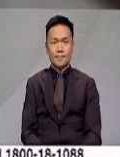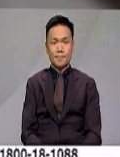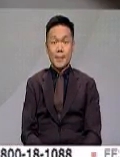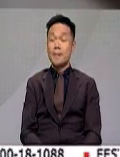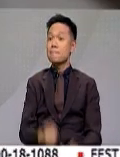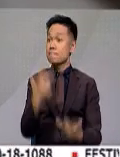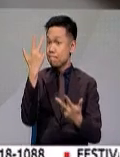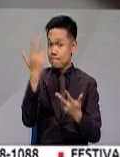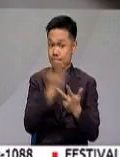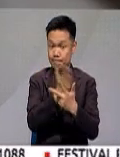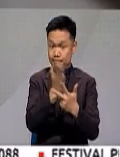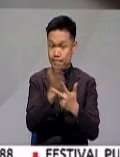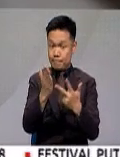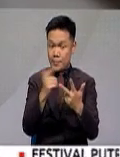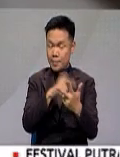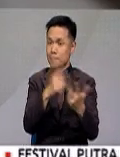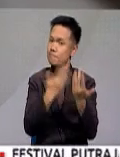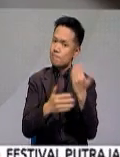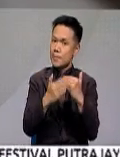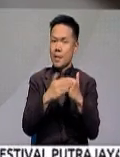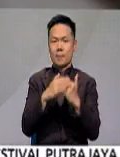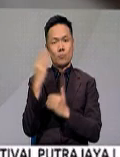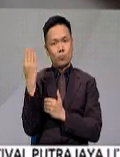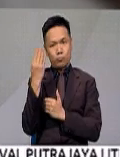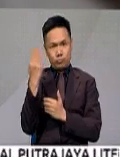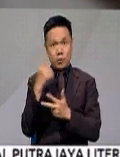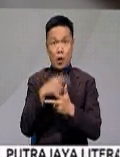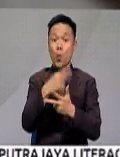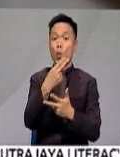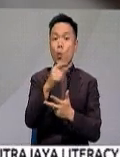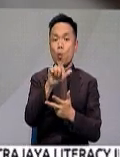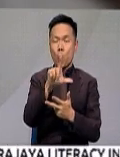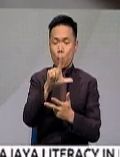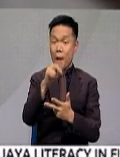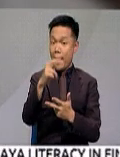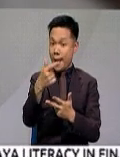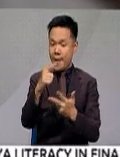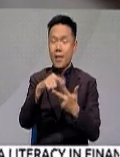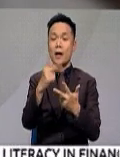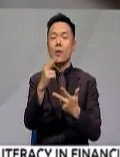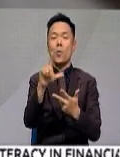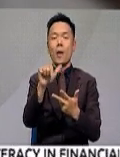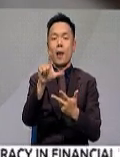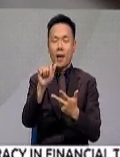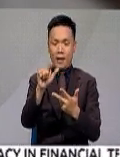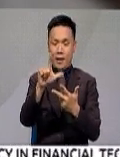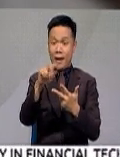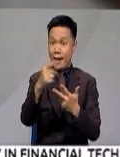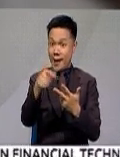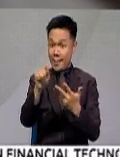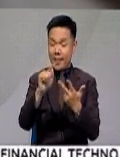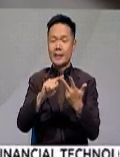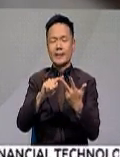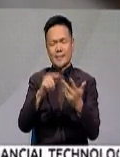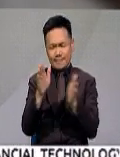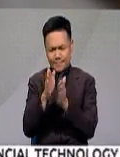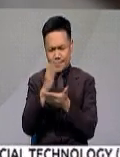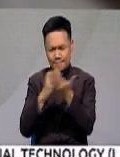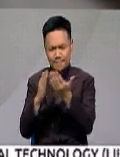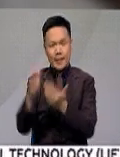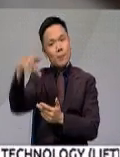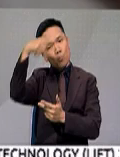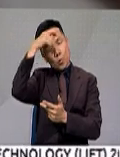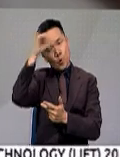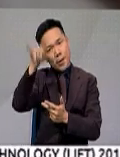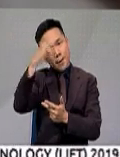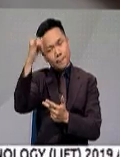Tiga kawasan telah pun pulih sepenuhnya, iaitu Hulu Langat, Kuala Langat, Sepang dan sebahagian Putrajaya.